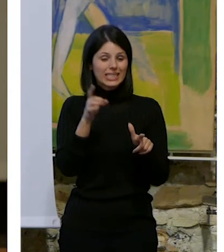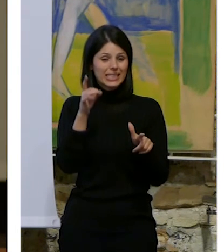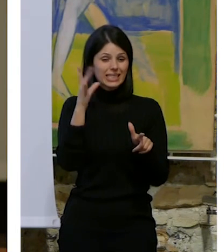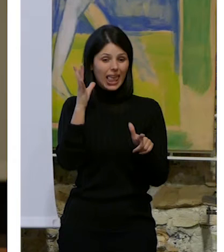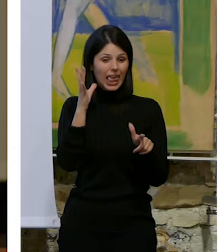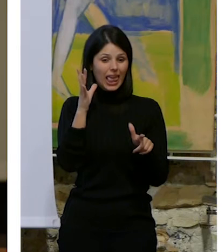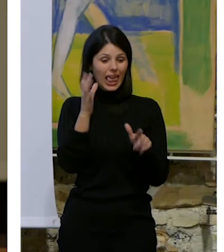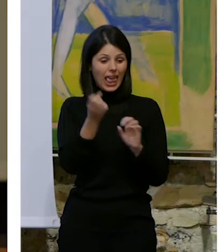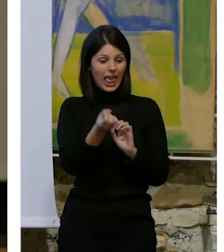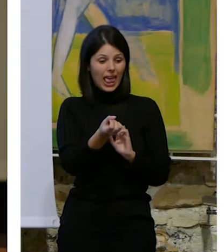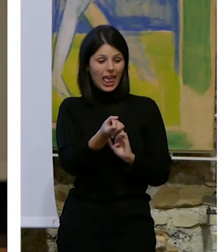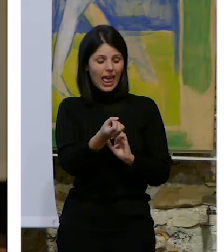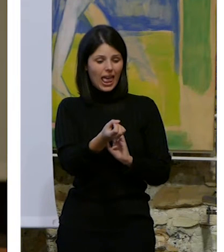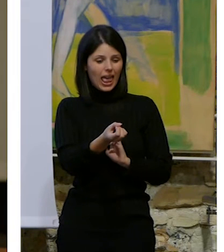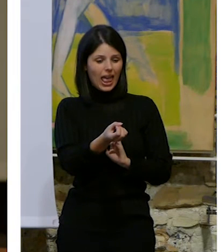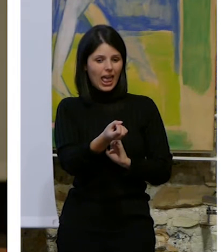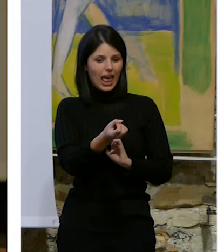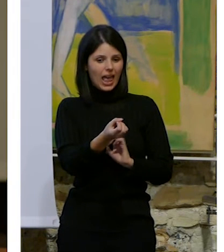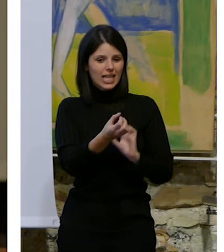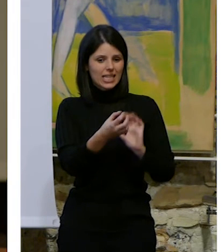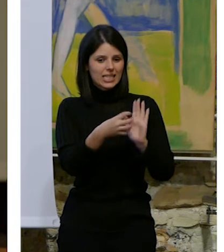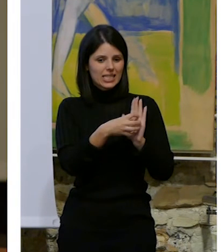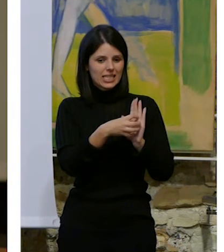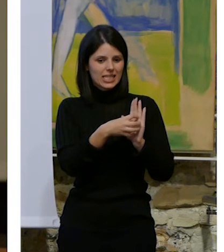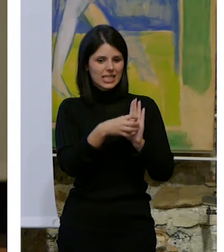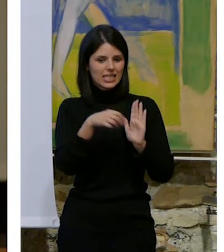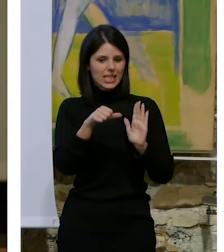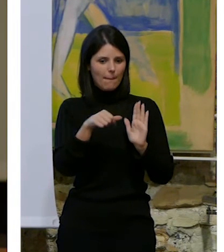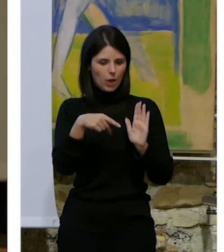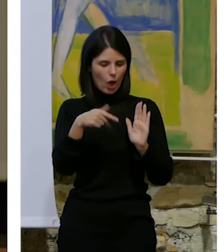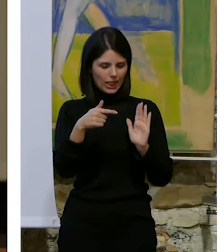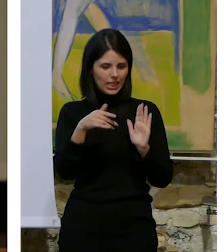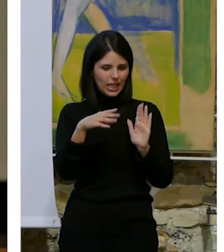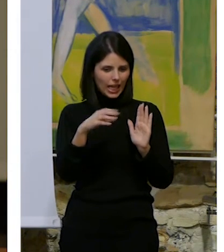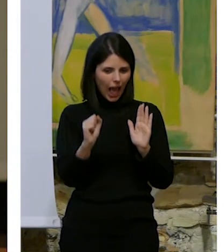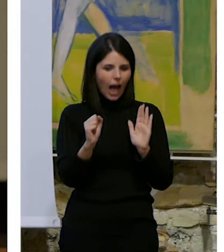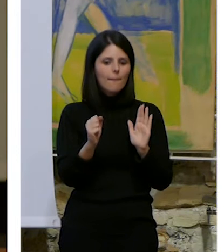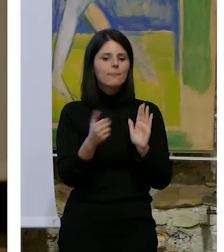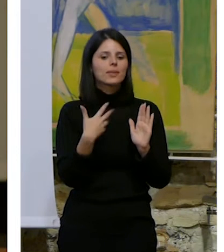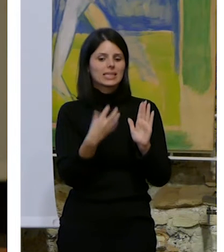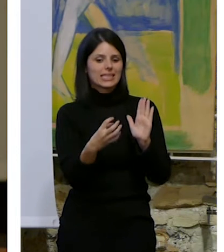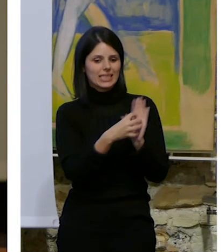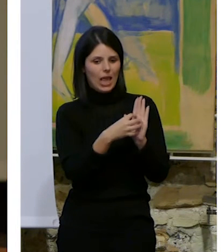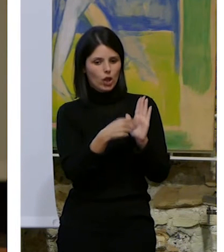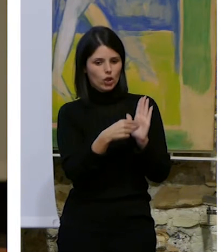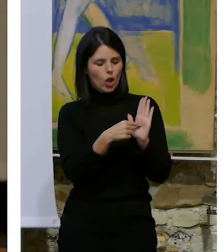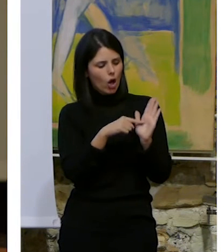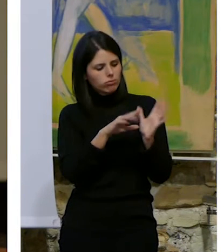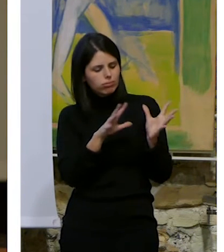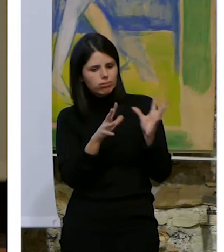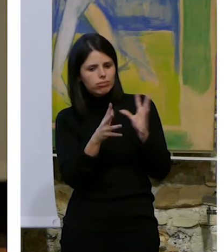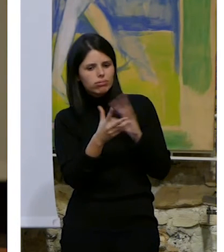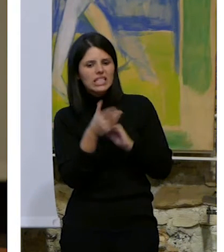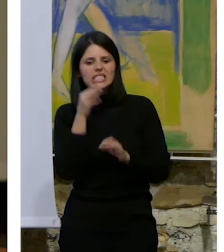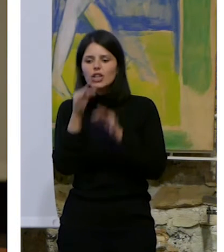non diventa ciò che si chiama la semiotica, non fa il passo per diventare semantico, se il segno non assume un significato non serve a